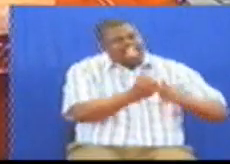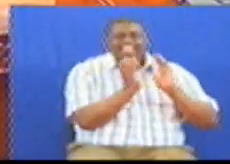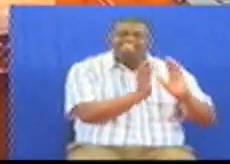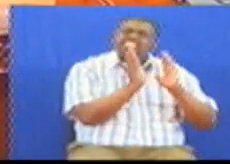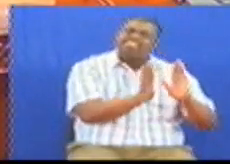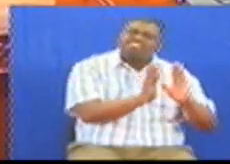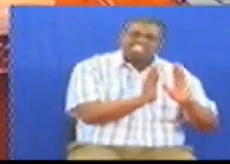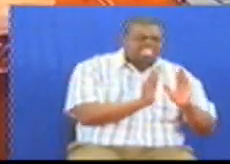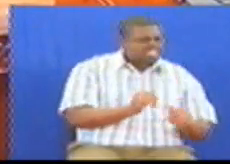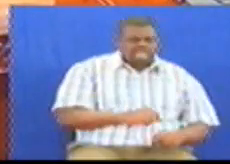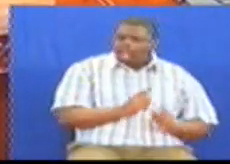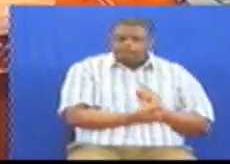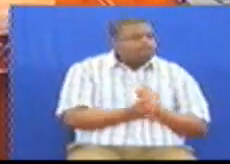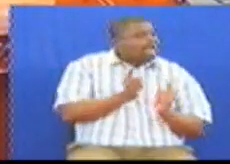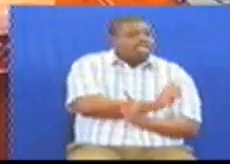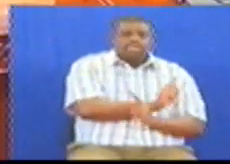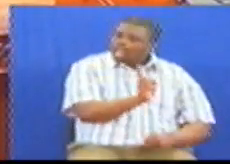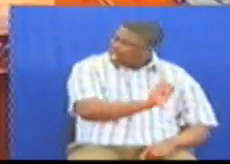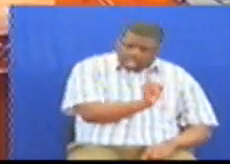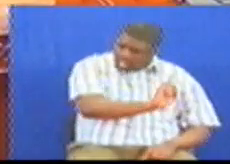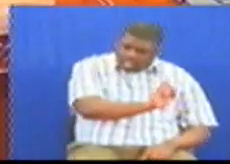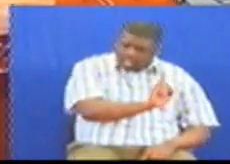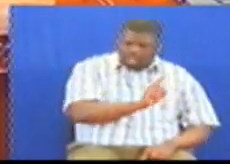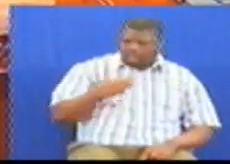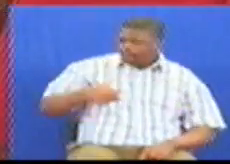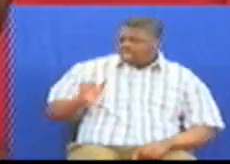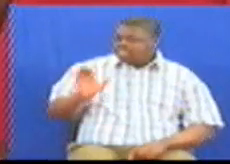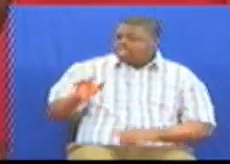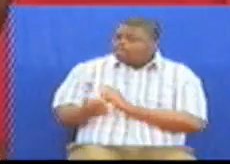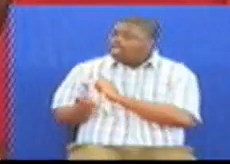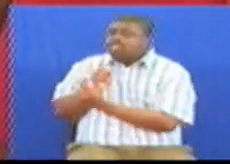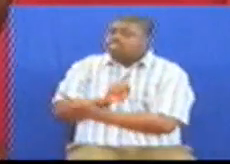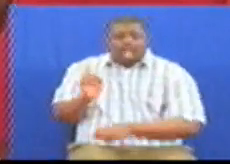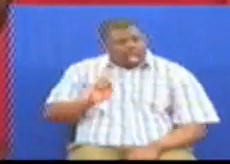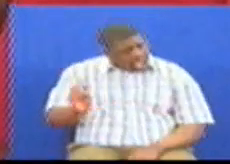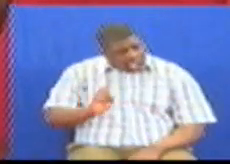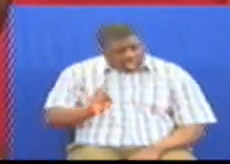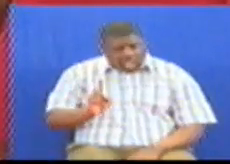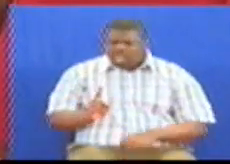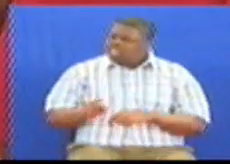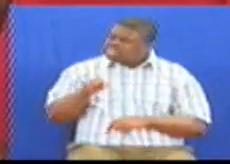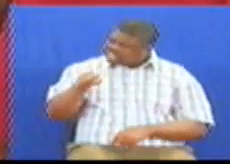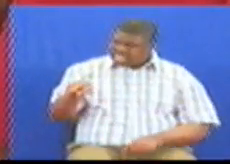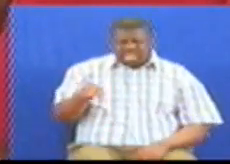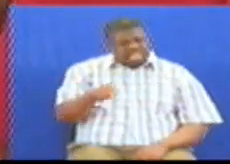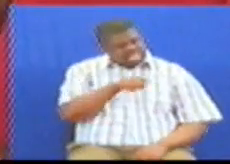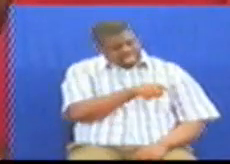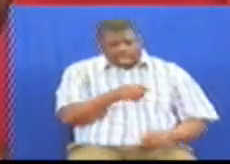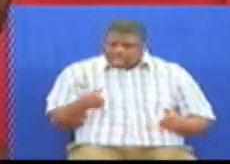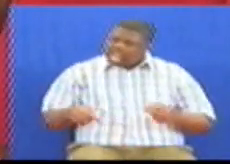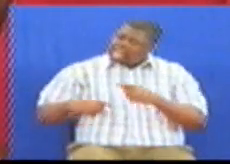asiondoke huyo rais pamoja na mawaziri wake, ili waendelee kutuletea maendeleo makubwa na mtumbo na Tanzania nzima kwa ujumla.